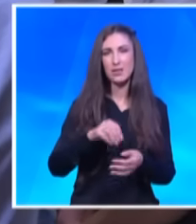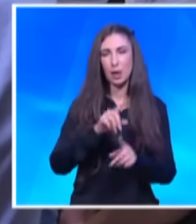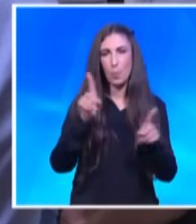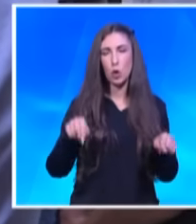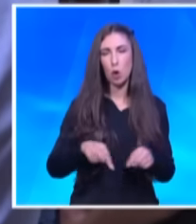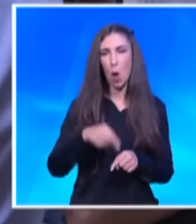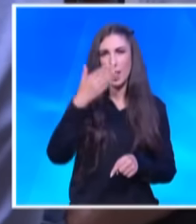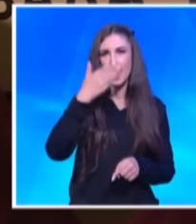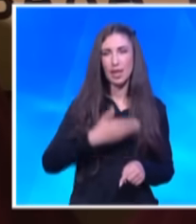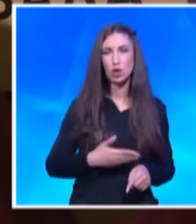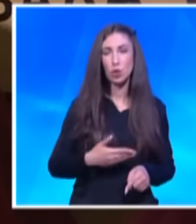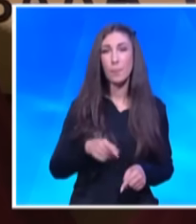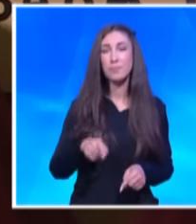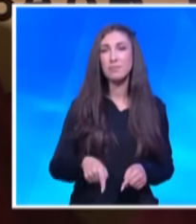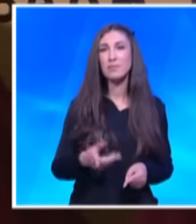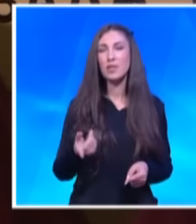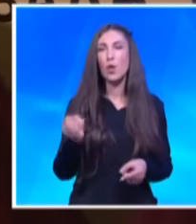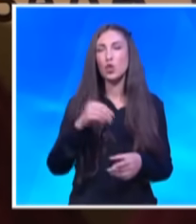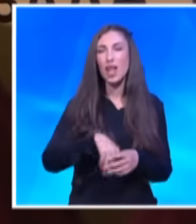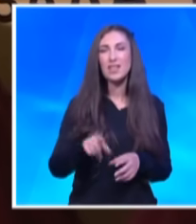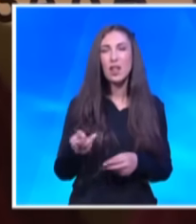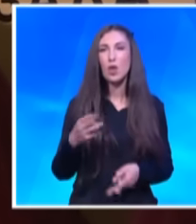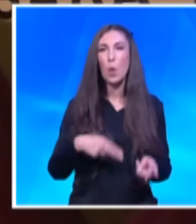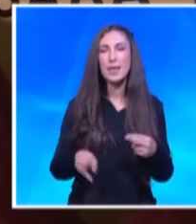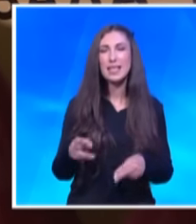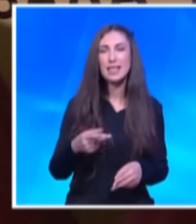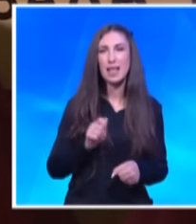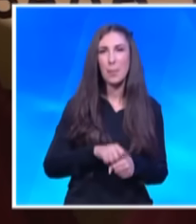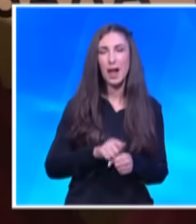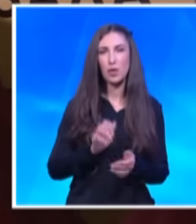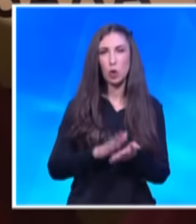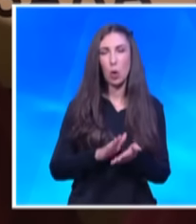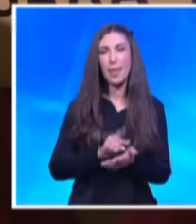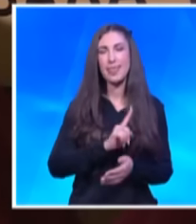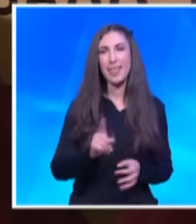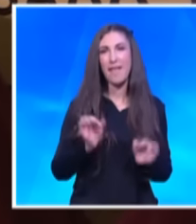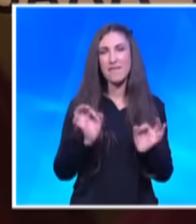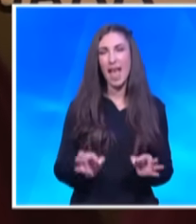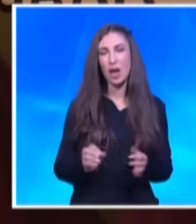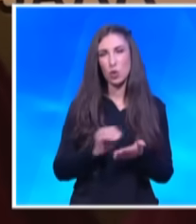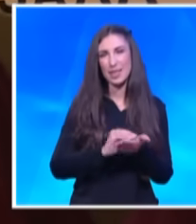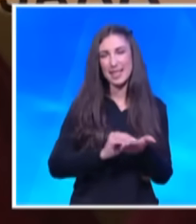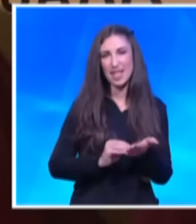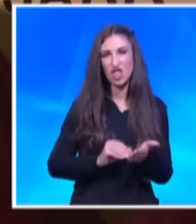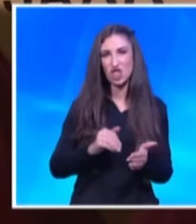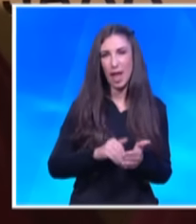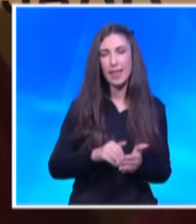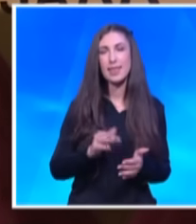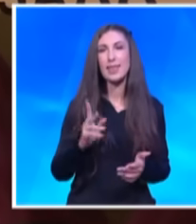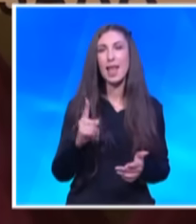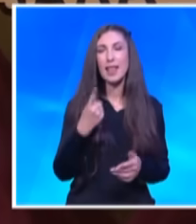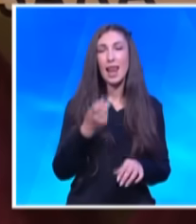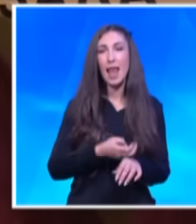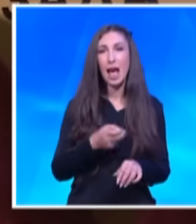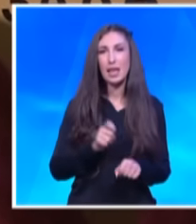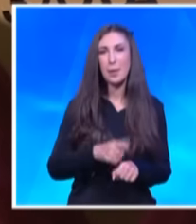лично. Ролята е, че са участвали в комисиите и са съставили документи с невярно съдържание. Като един от лекарите